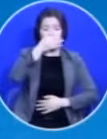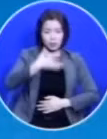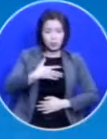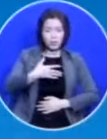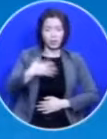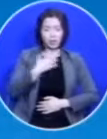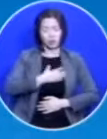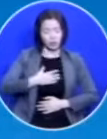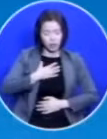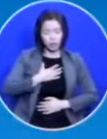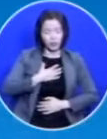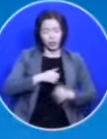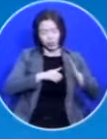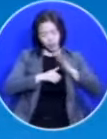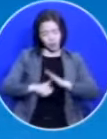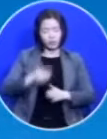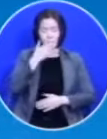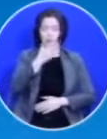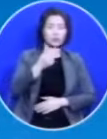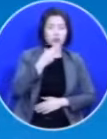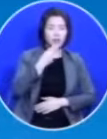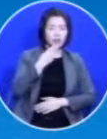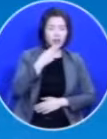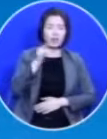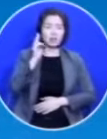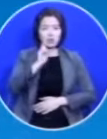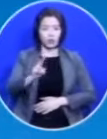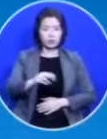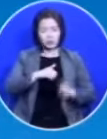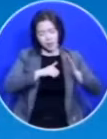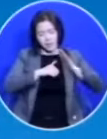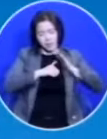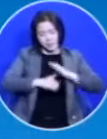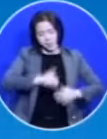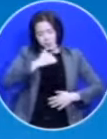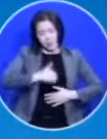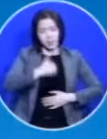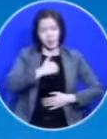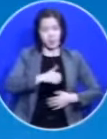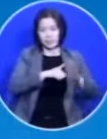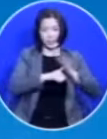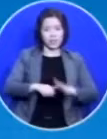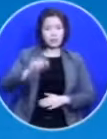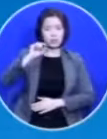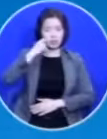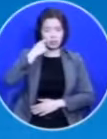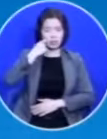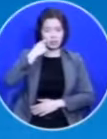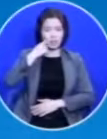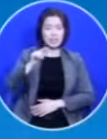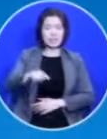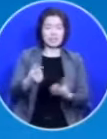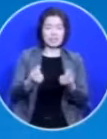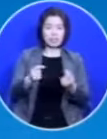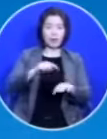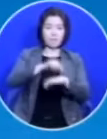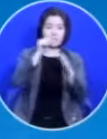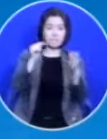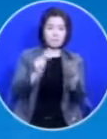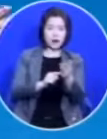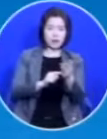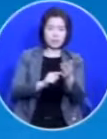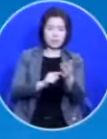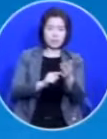범벅이지만 수 없다 너무너무 분하다 참을 수가 없다 이런 마음이